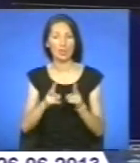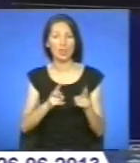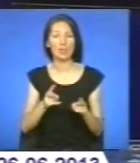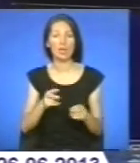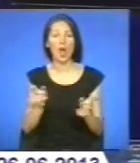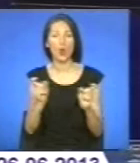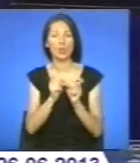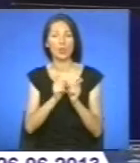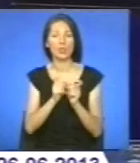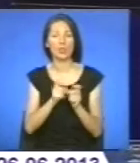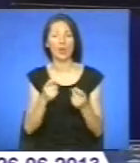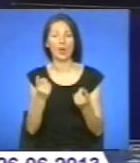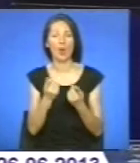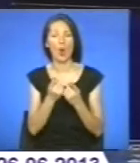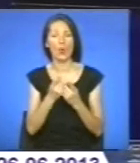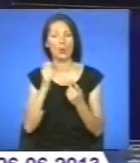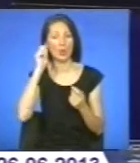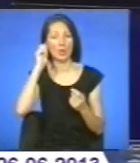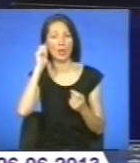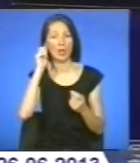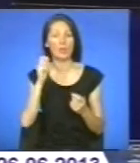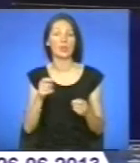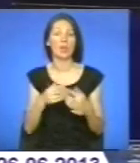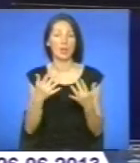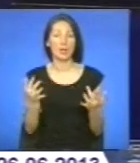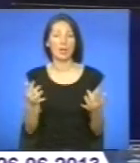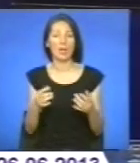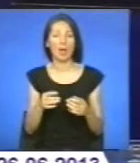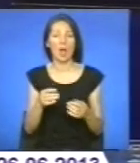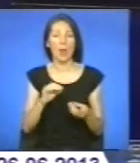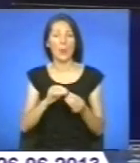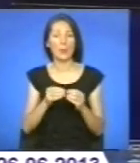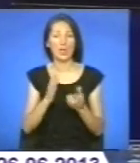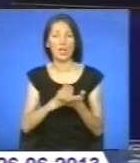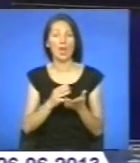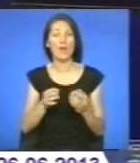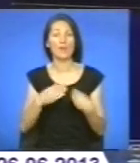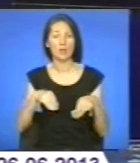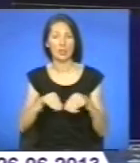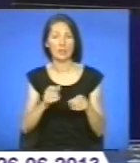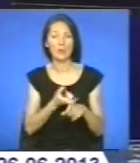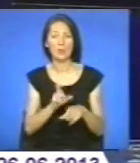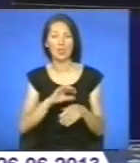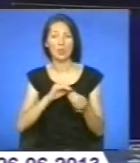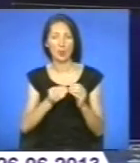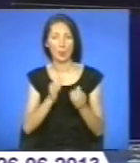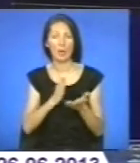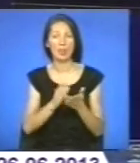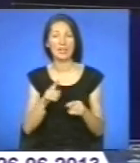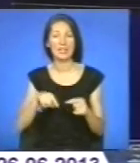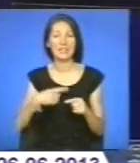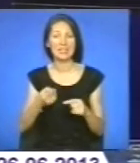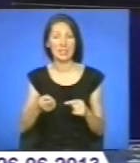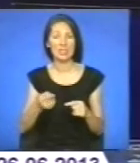проблеми. Розповсюдженими в Україні є негаразди в родинах. Більшість проблем у дітей виникає через ігнорування батьками дитячих